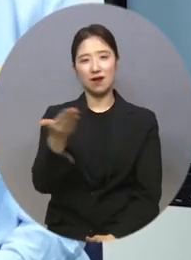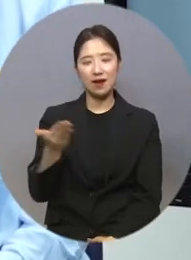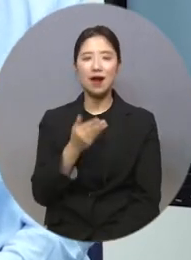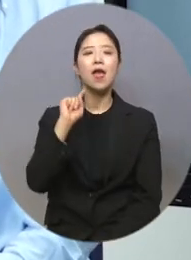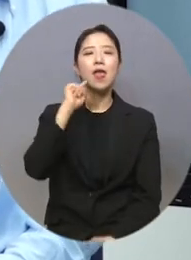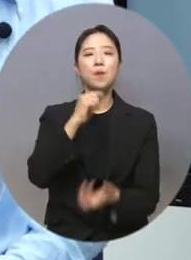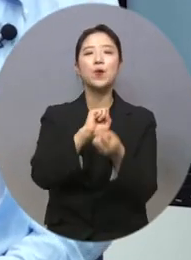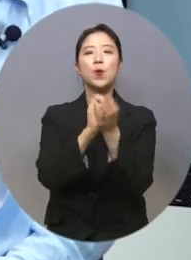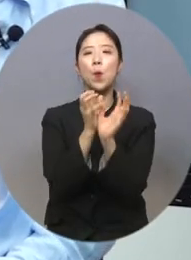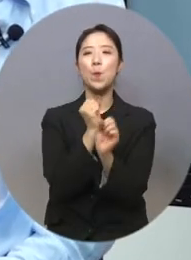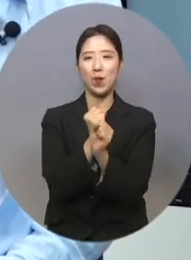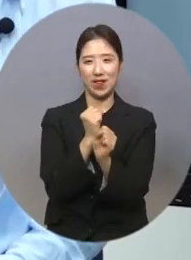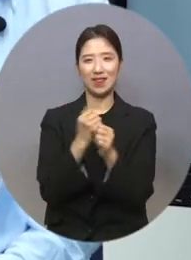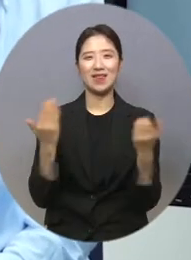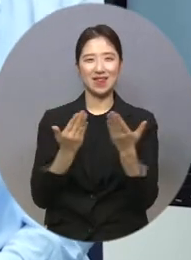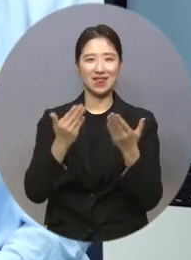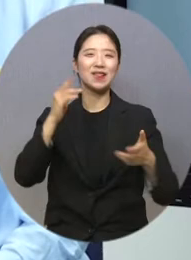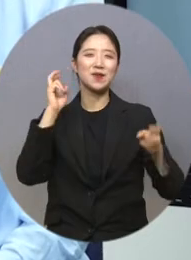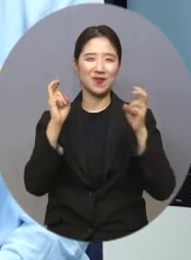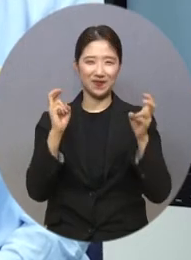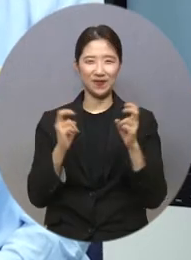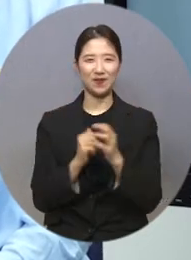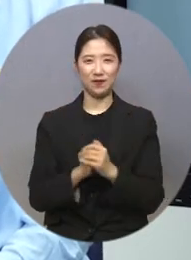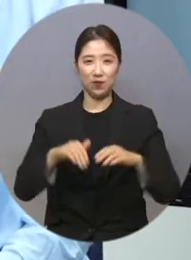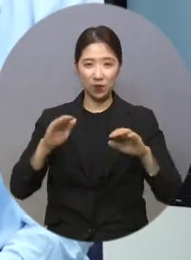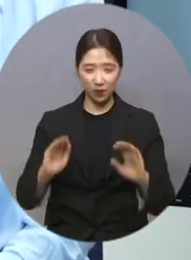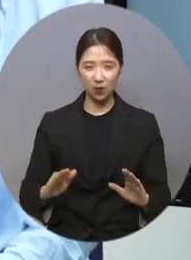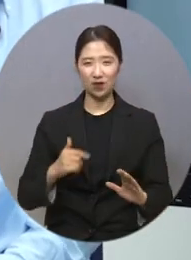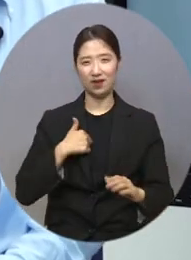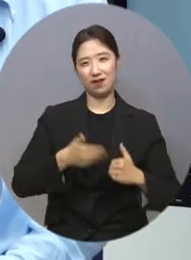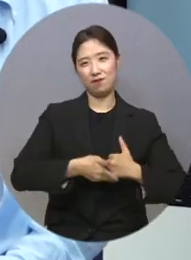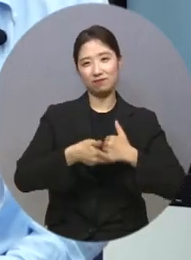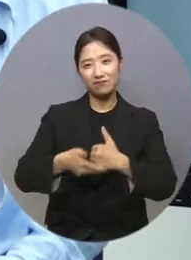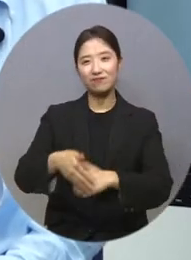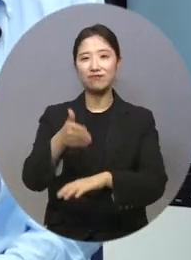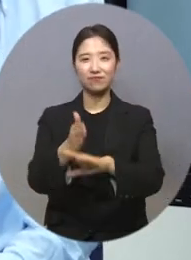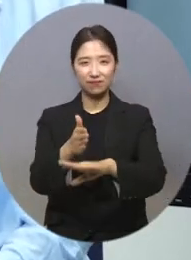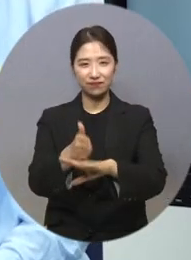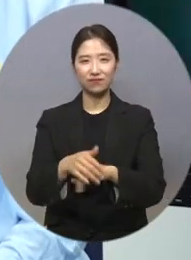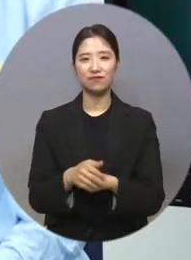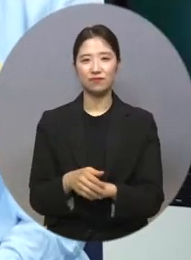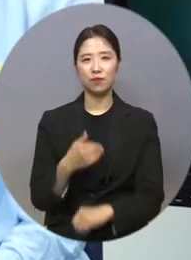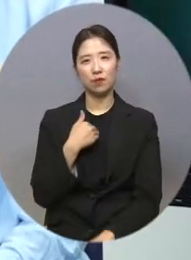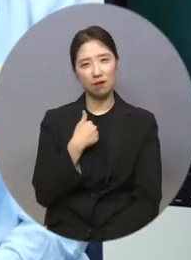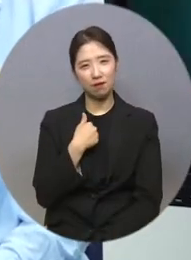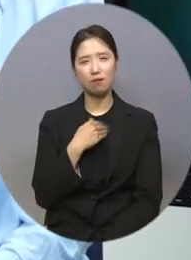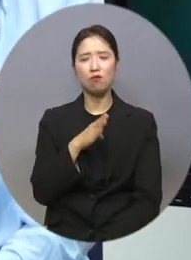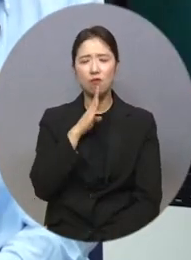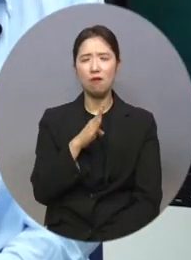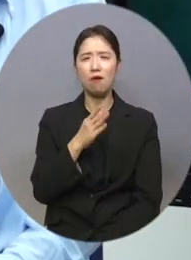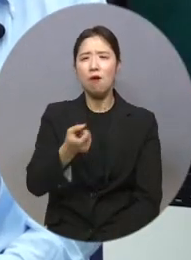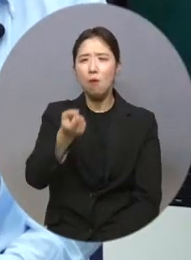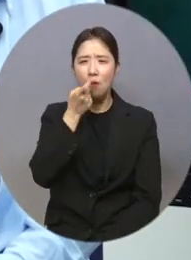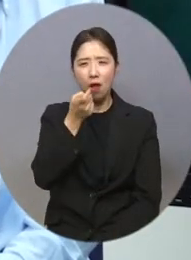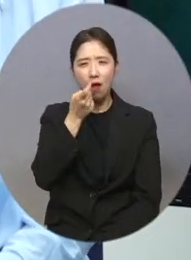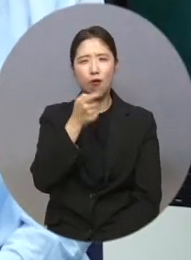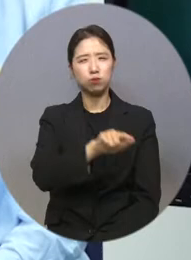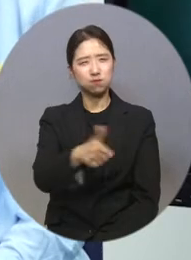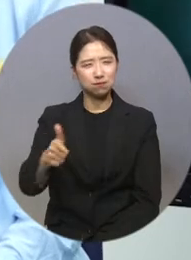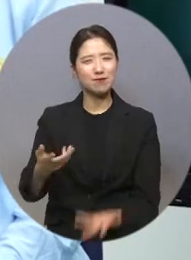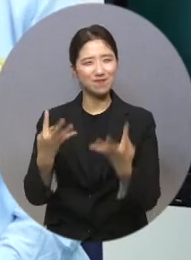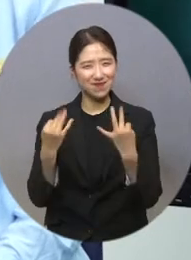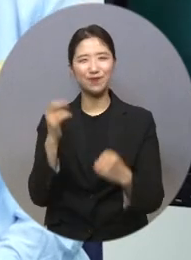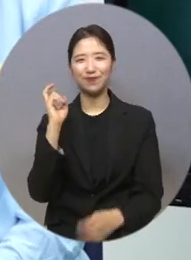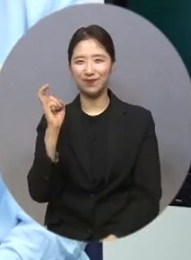꽃을 만드는 일을 하고 있습니다. 오늘 이렇게 패널로 초대해 주셔서 너무 감사하고요. 오늘 정말 제가 배울 부분들이 더